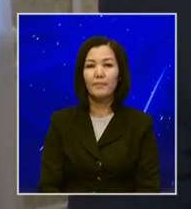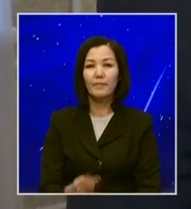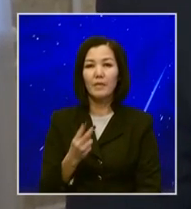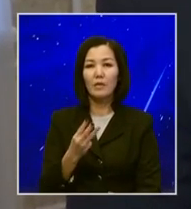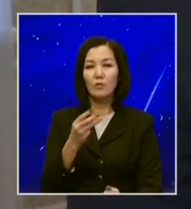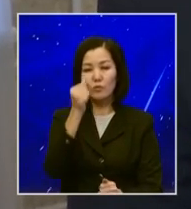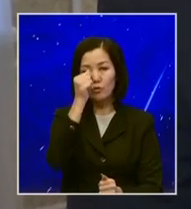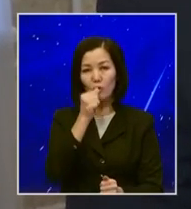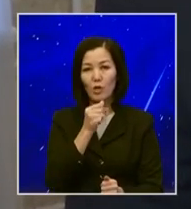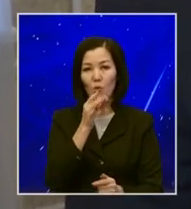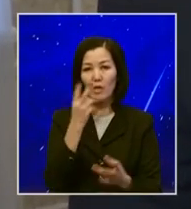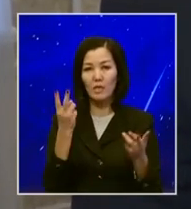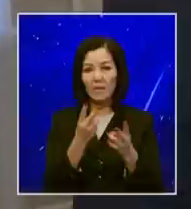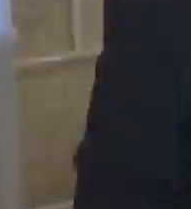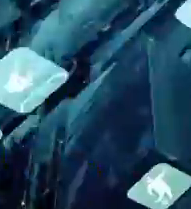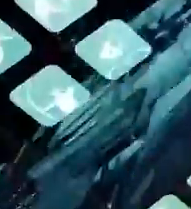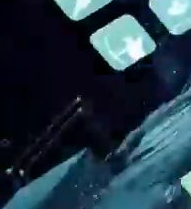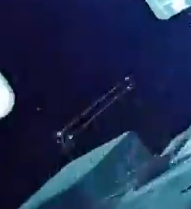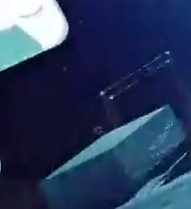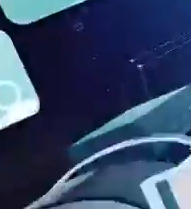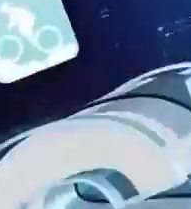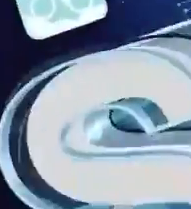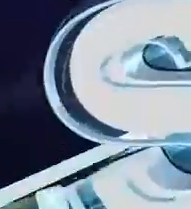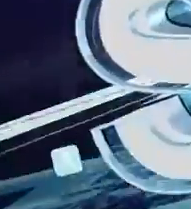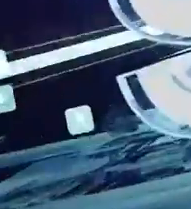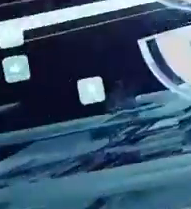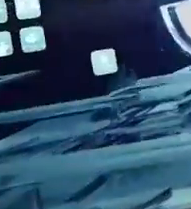ай, 3 ай уақыт кету керек негізі.